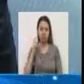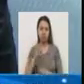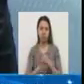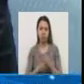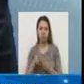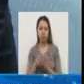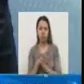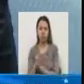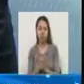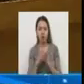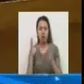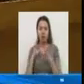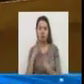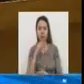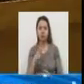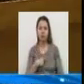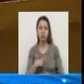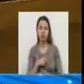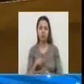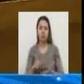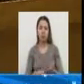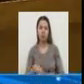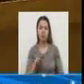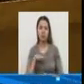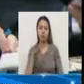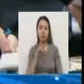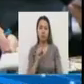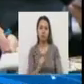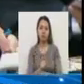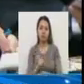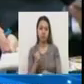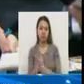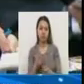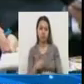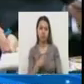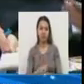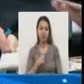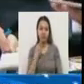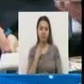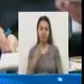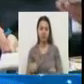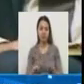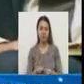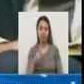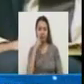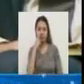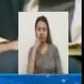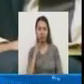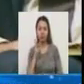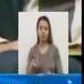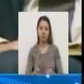әлемде бейбітшілік орнатып жекелеген елдер арасындағы текетіресті тоқтату керектігін баса айтты. Ол үшін алып